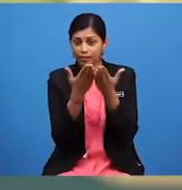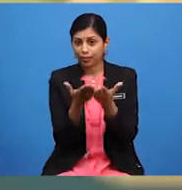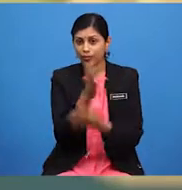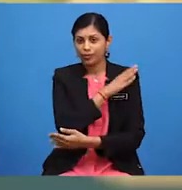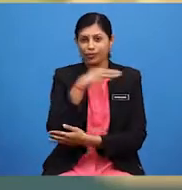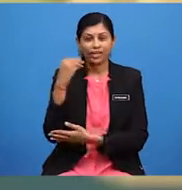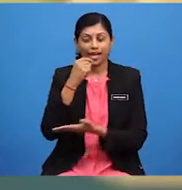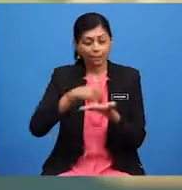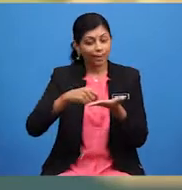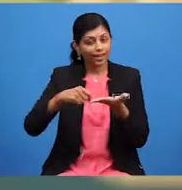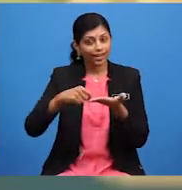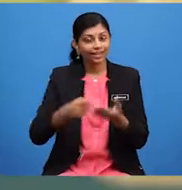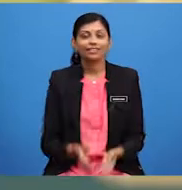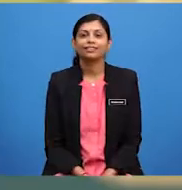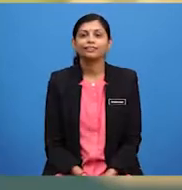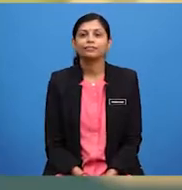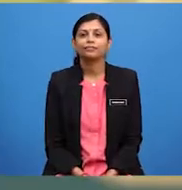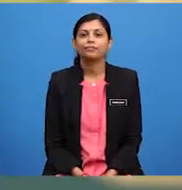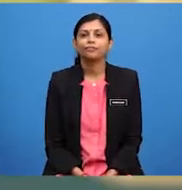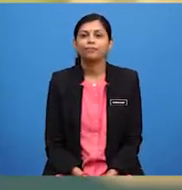catatan dan pen.